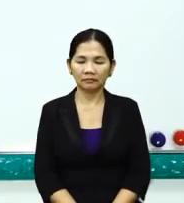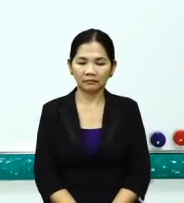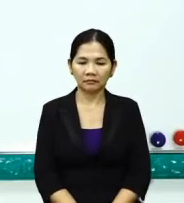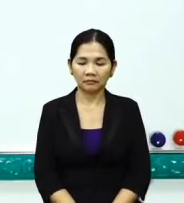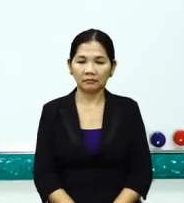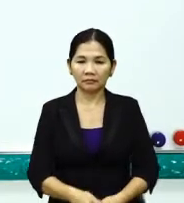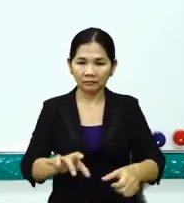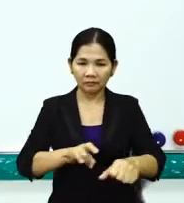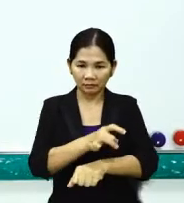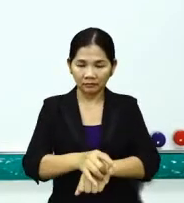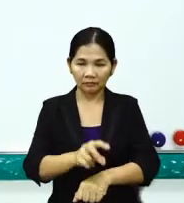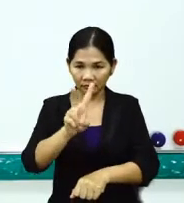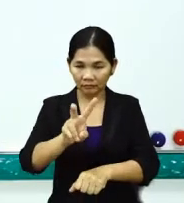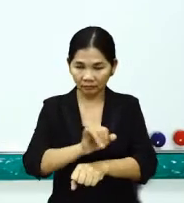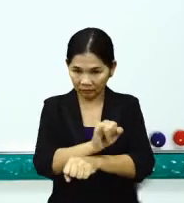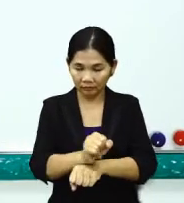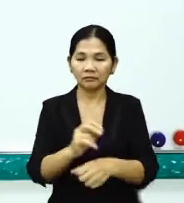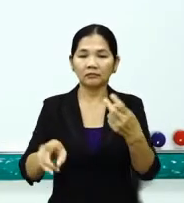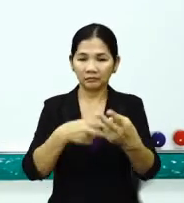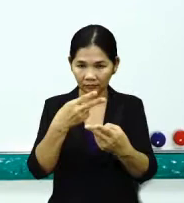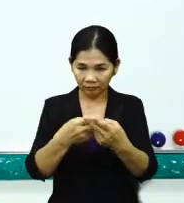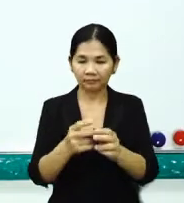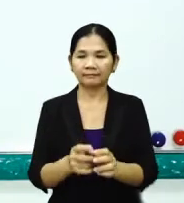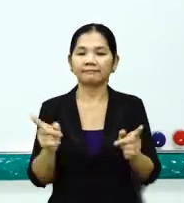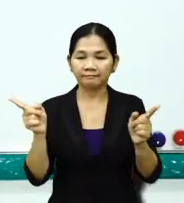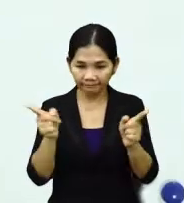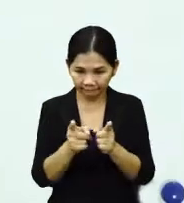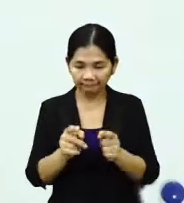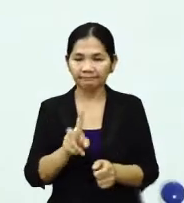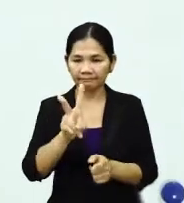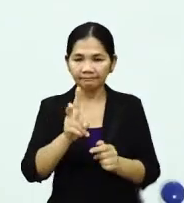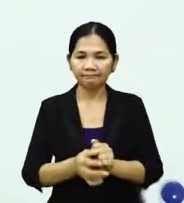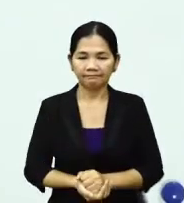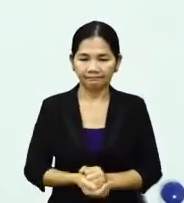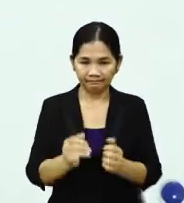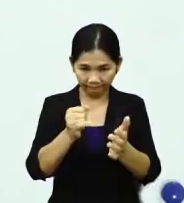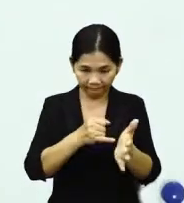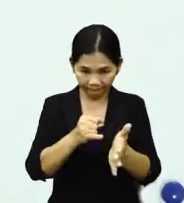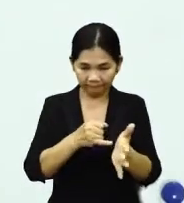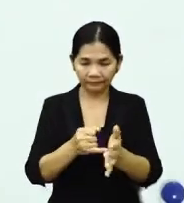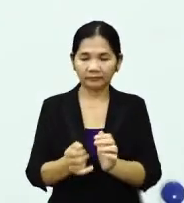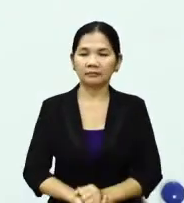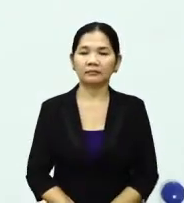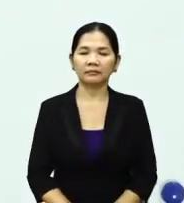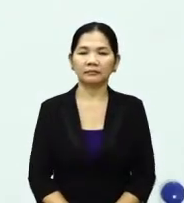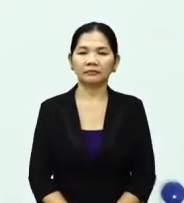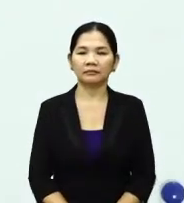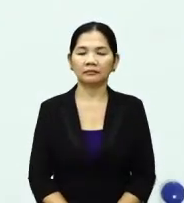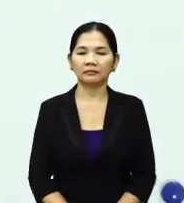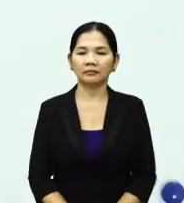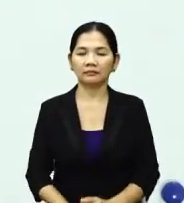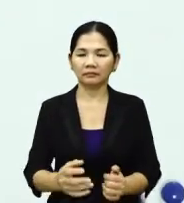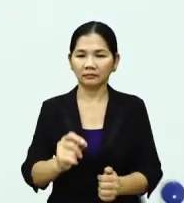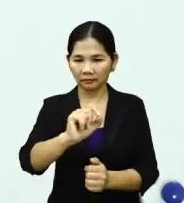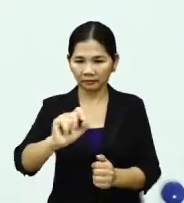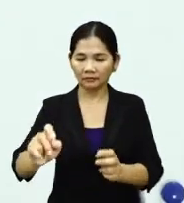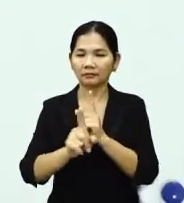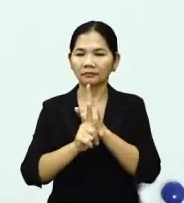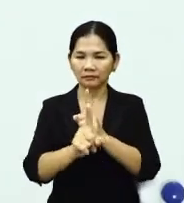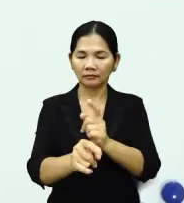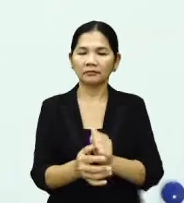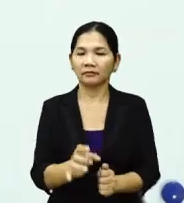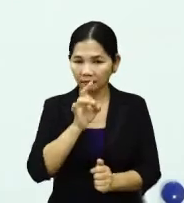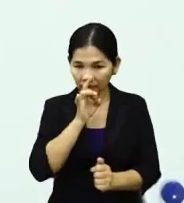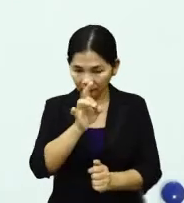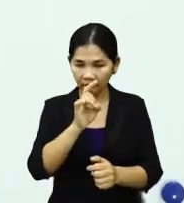tục về pin này tí xem là con trai pro ấy xem nuôi những khay khay nhé khay khay nghe nghe nghe con nhé con á cha ca sẽ xem làm ăn bỏ dưa bỏ